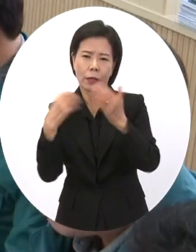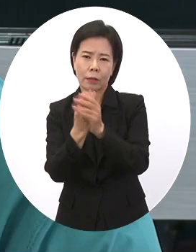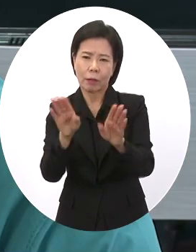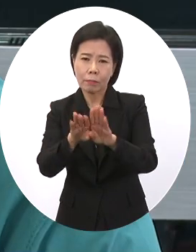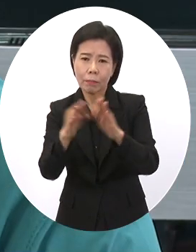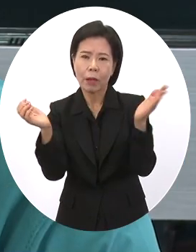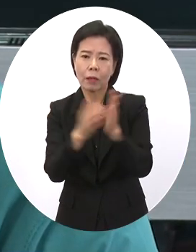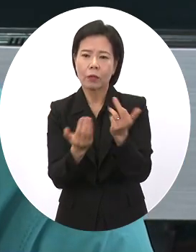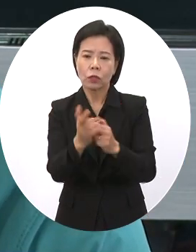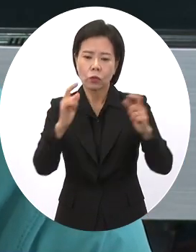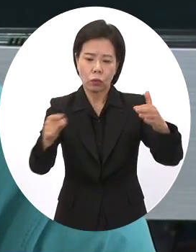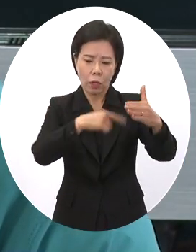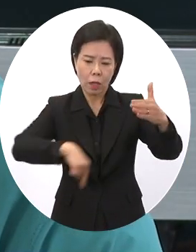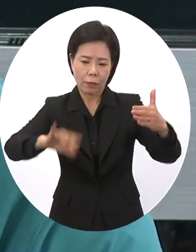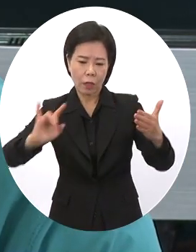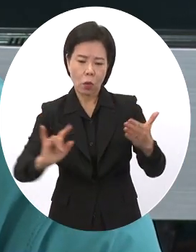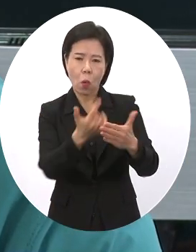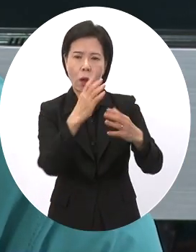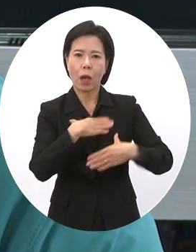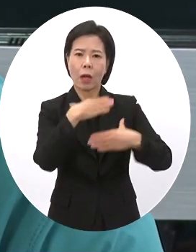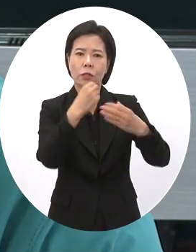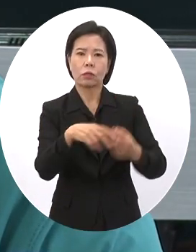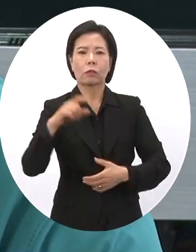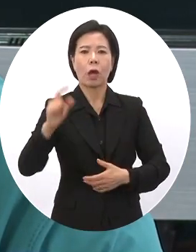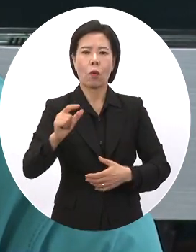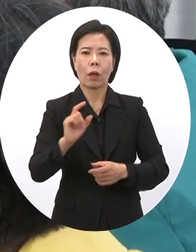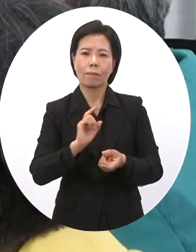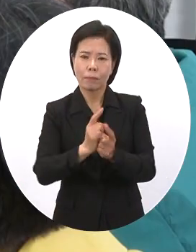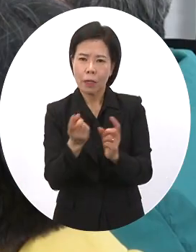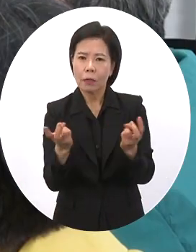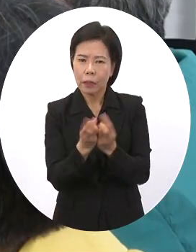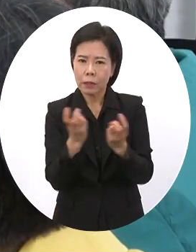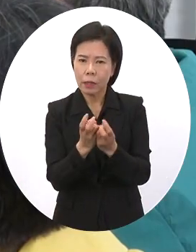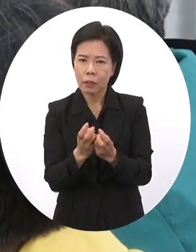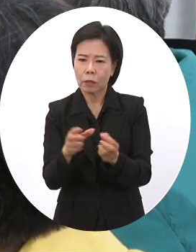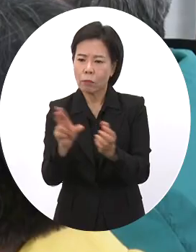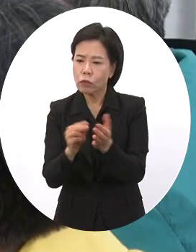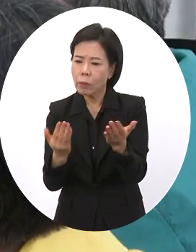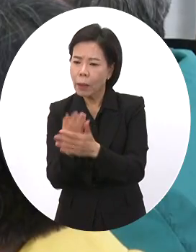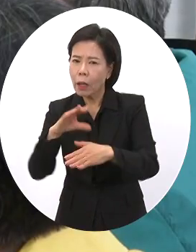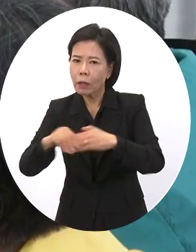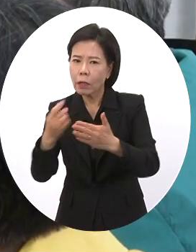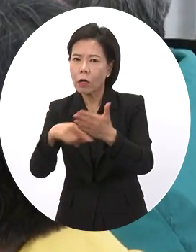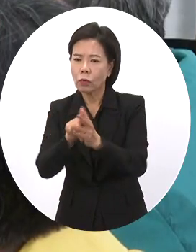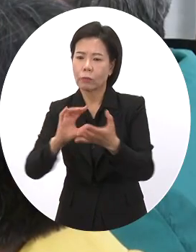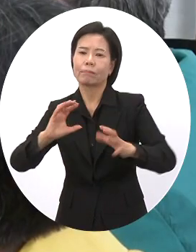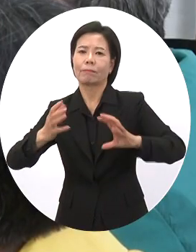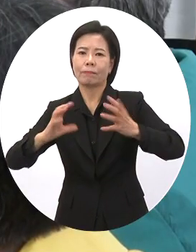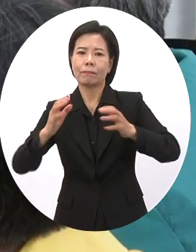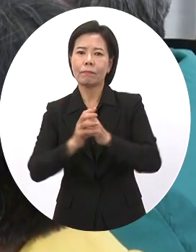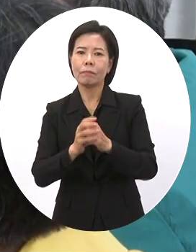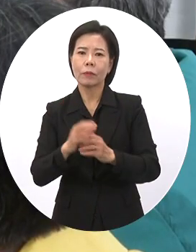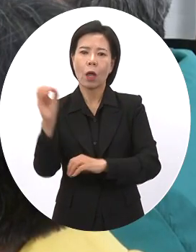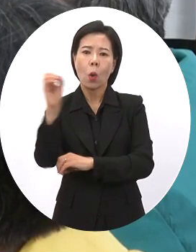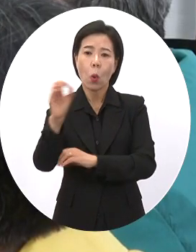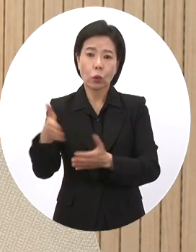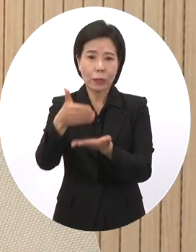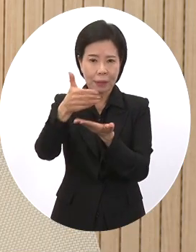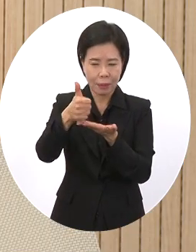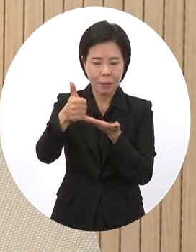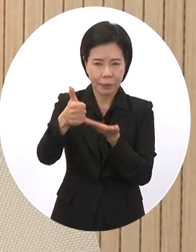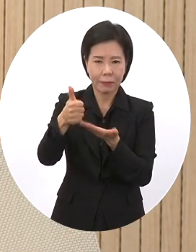잇따라 개최해 도내 공항 안전 강화 대책과 함께 사고 대응 방안을 논의했습니다.